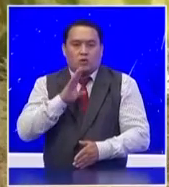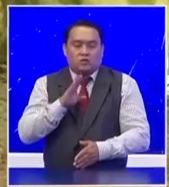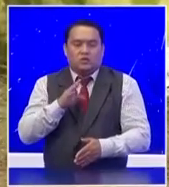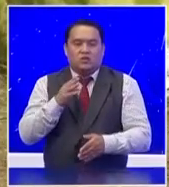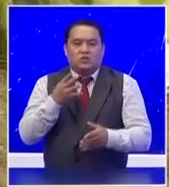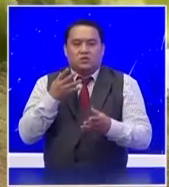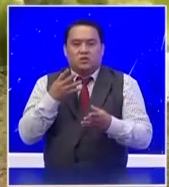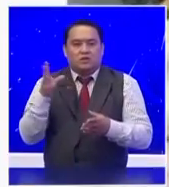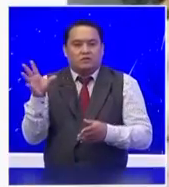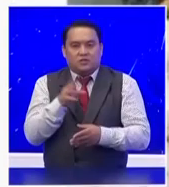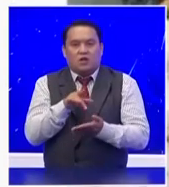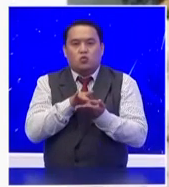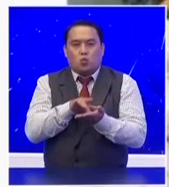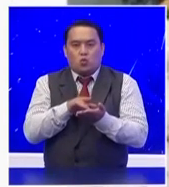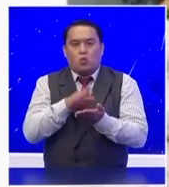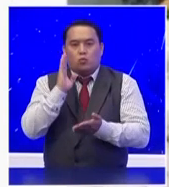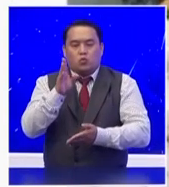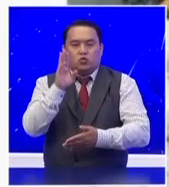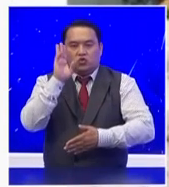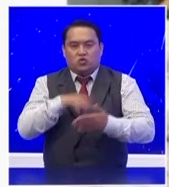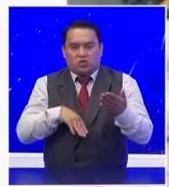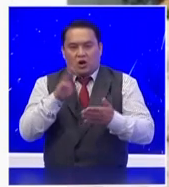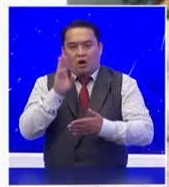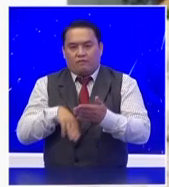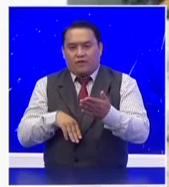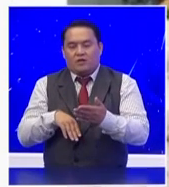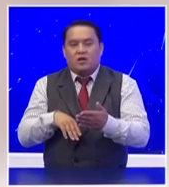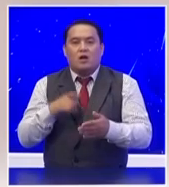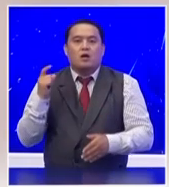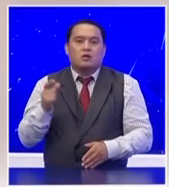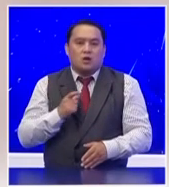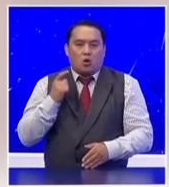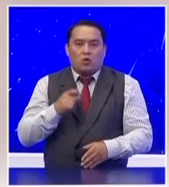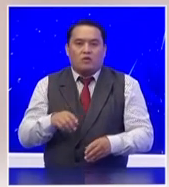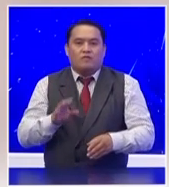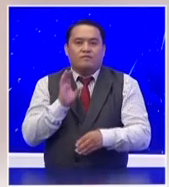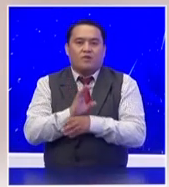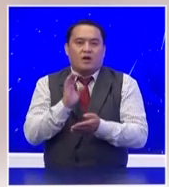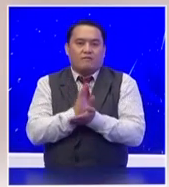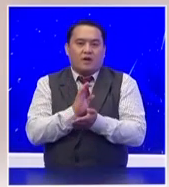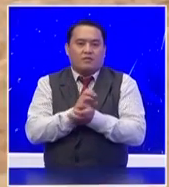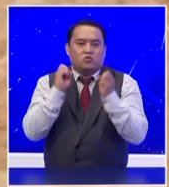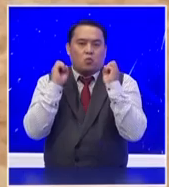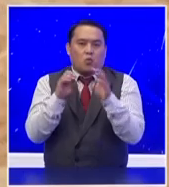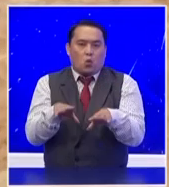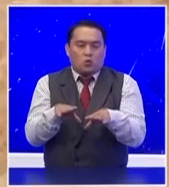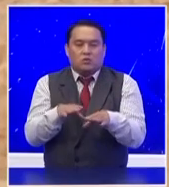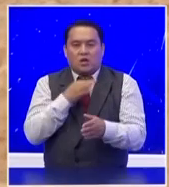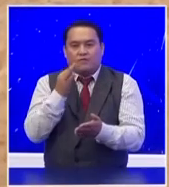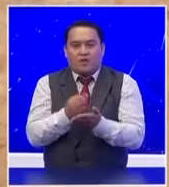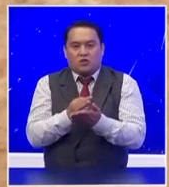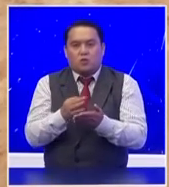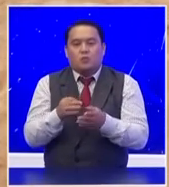действиями. Теперь всех нерадивых туристов будут усиленно штрафовать. Как сообщил глава Минэкологии, за выброс мусора на уникальном розовом водоеме к ответственности